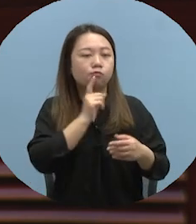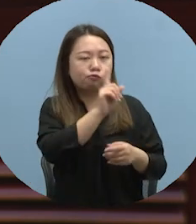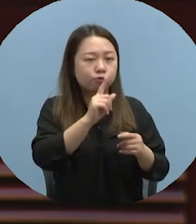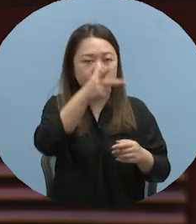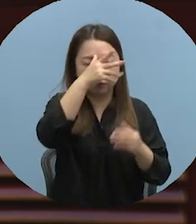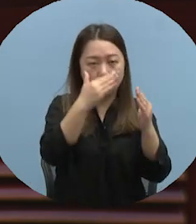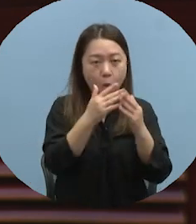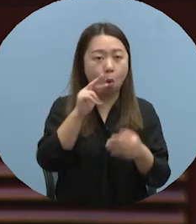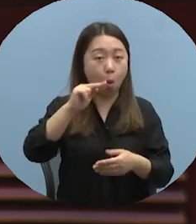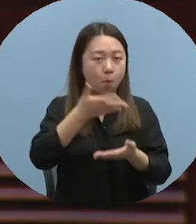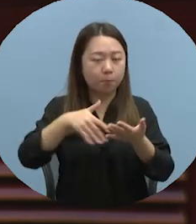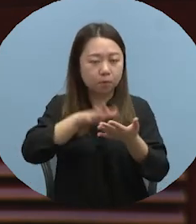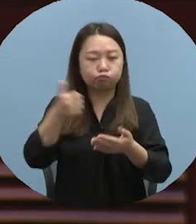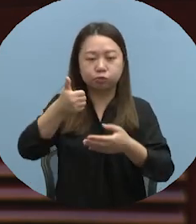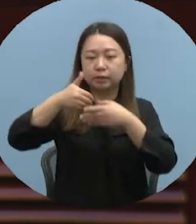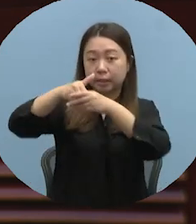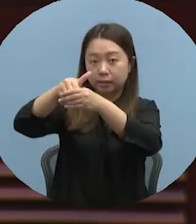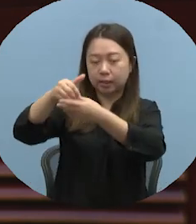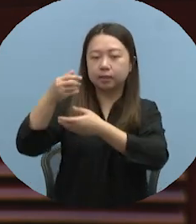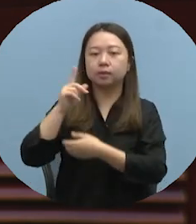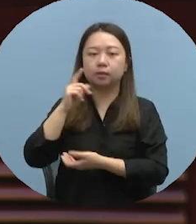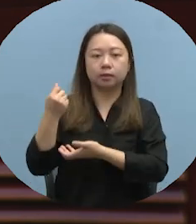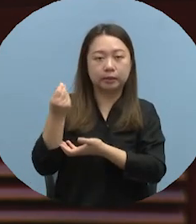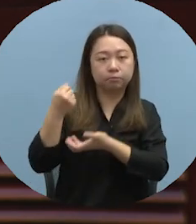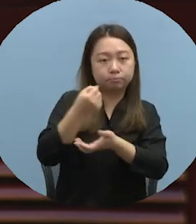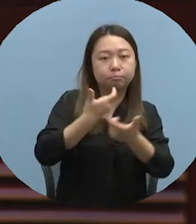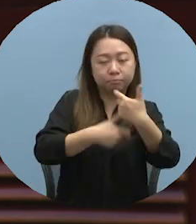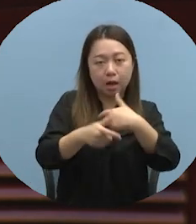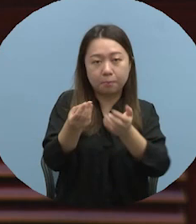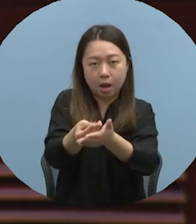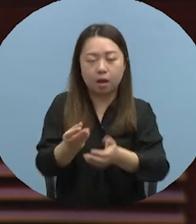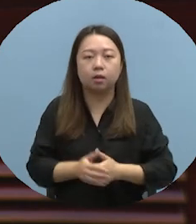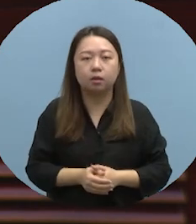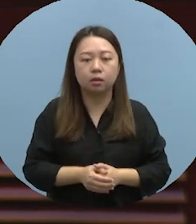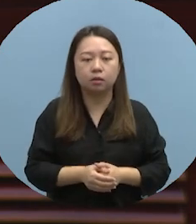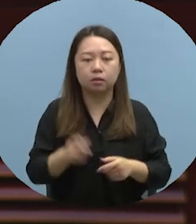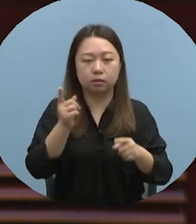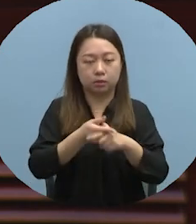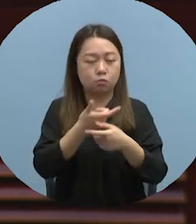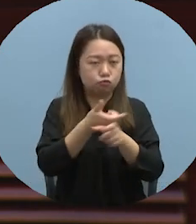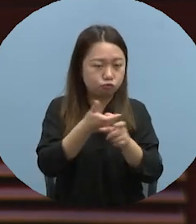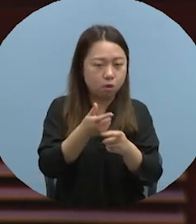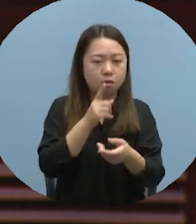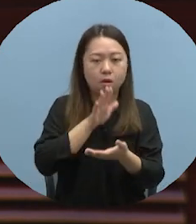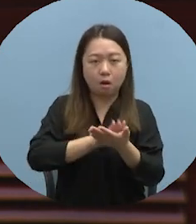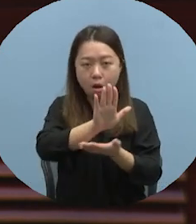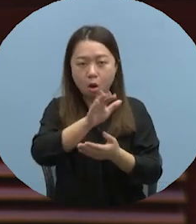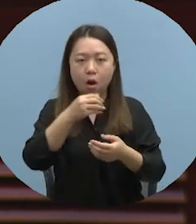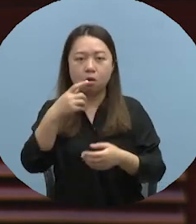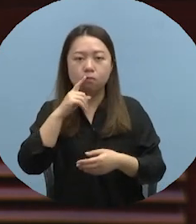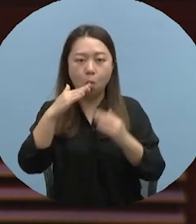表資格申請資助出售單位，是並沒有入息、資產和物業擁有權的限